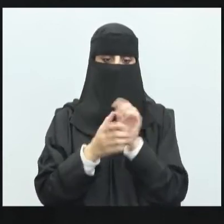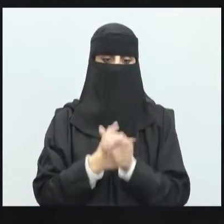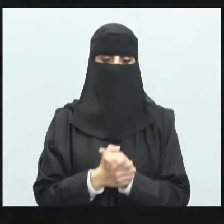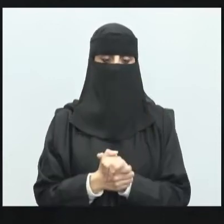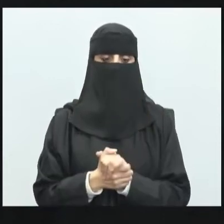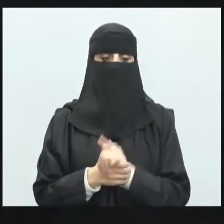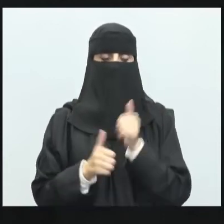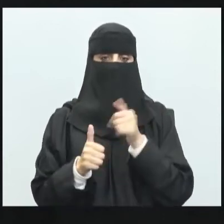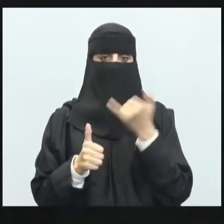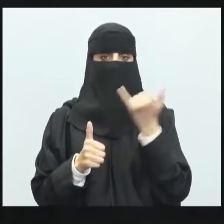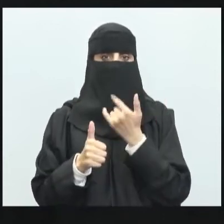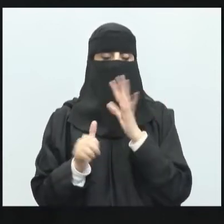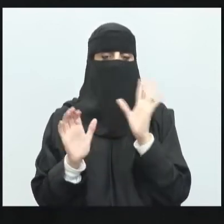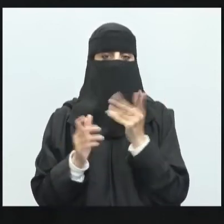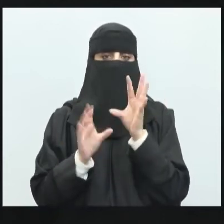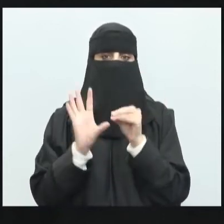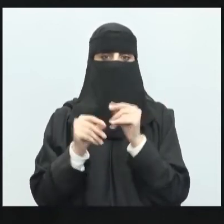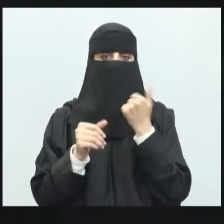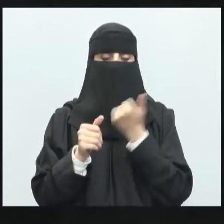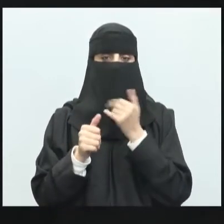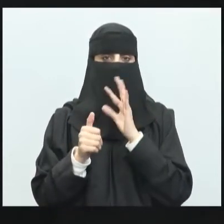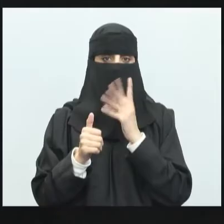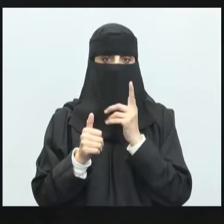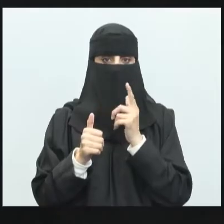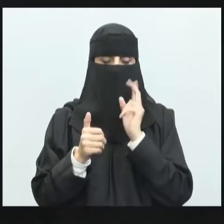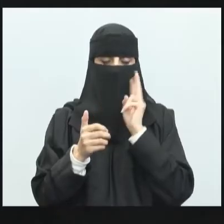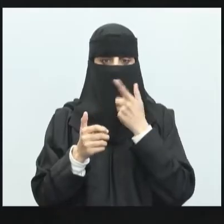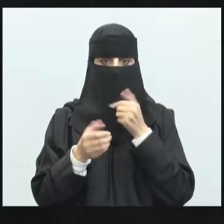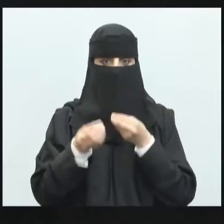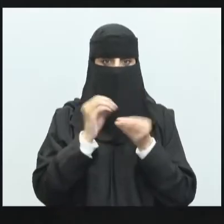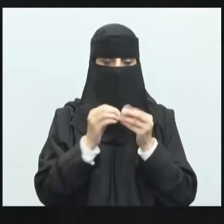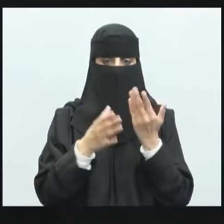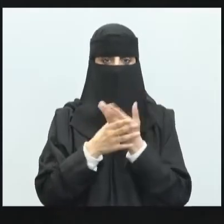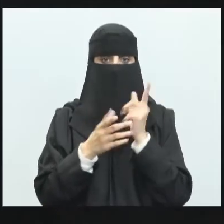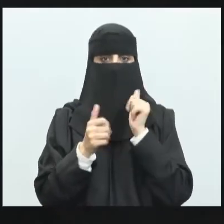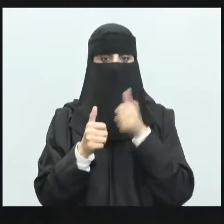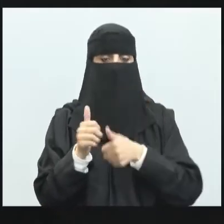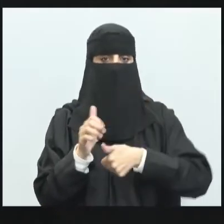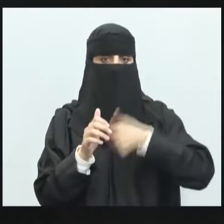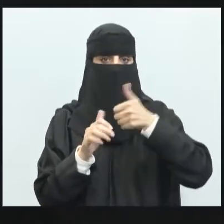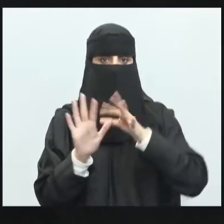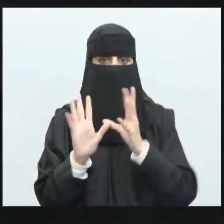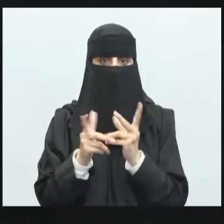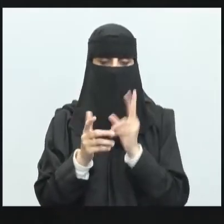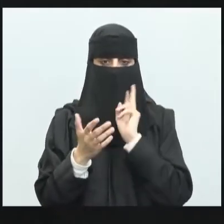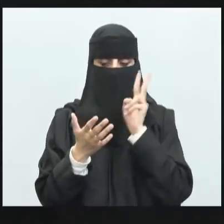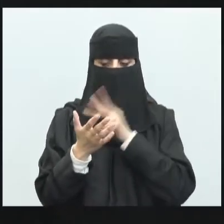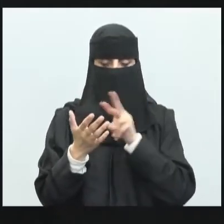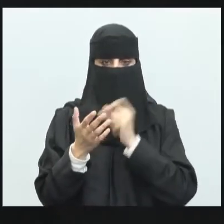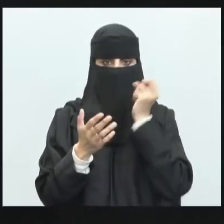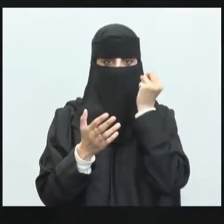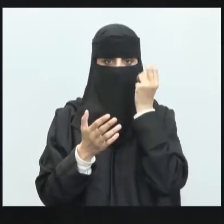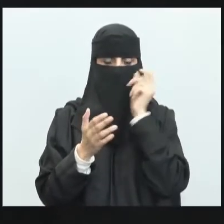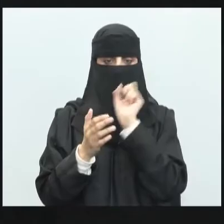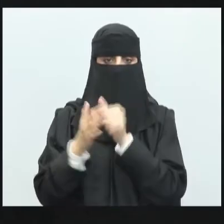احسنتم لابد من استخراج الافكار الرئيسه للنص حتى نستطيع